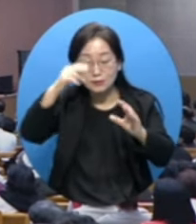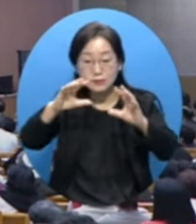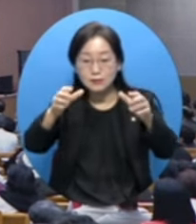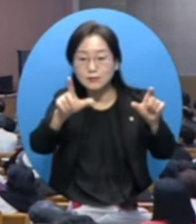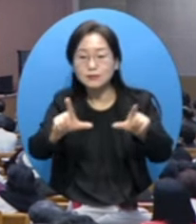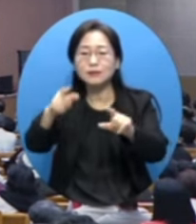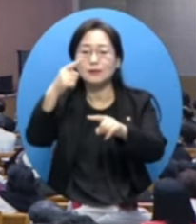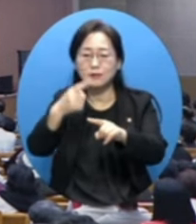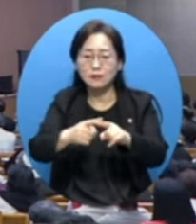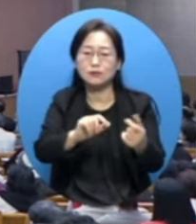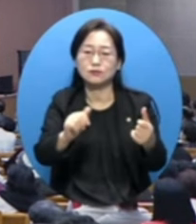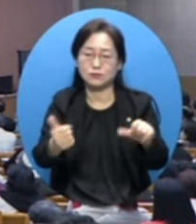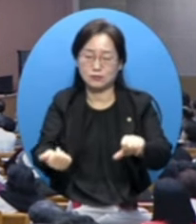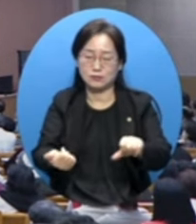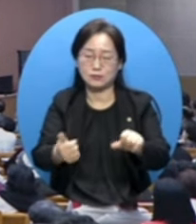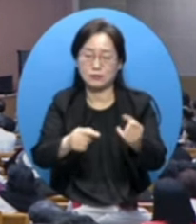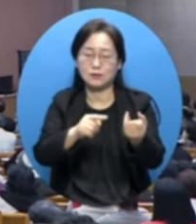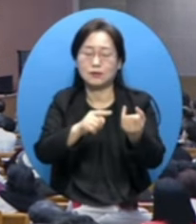귀한이